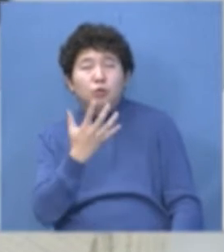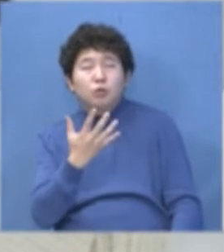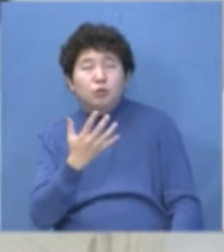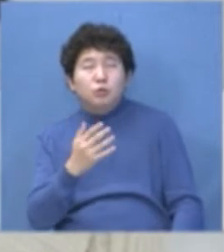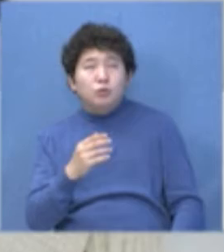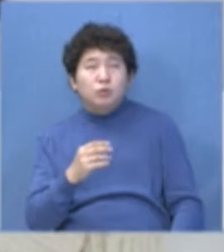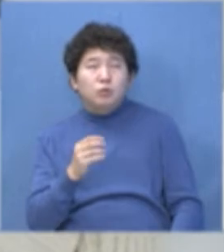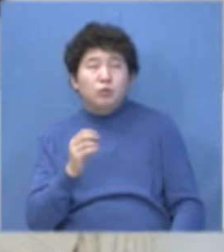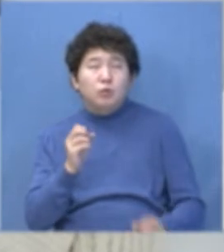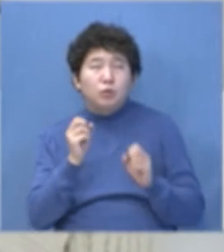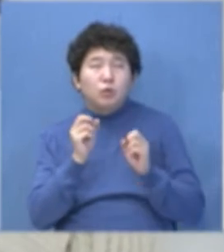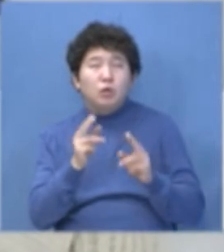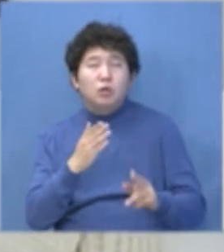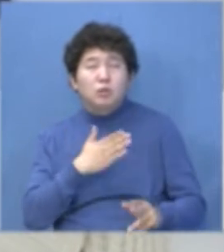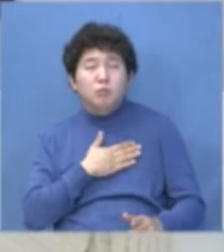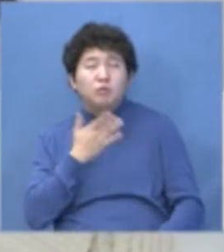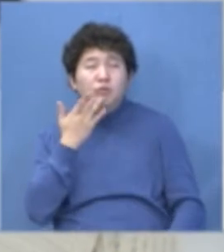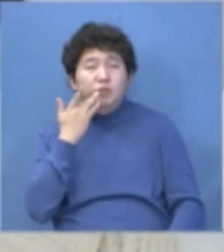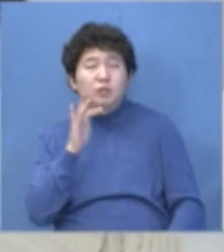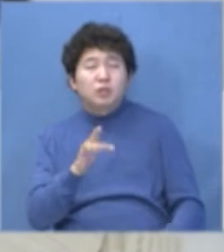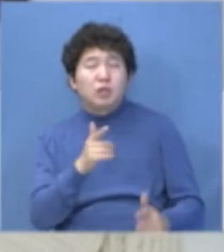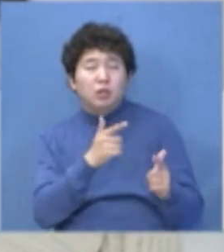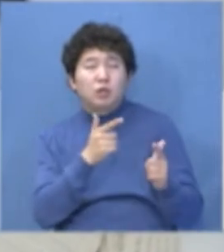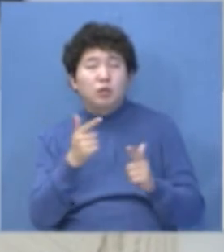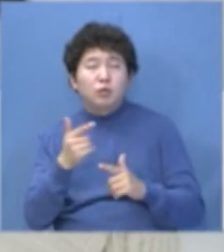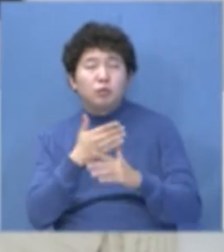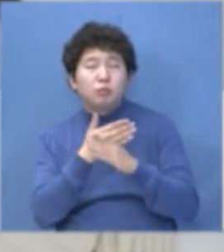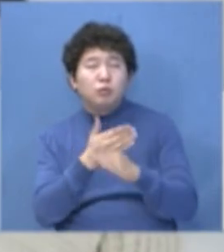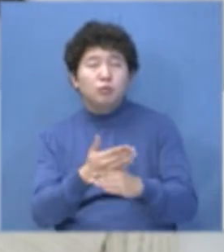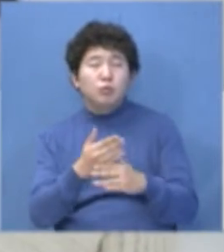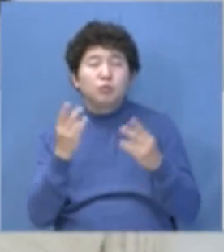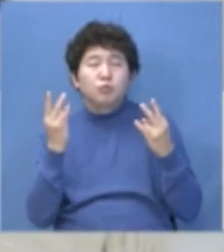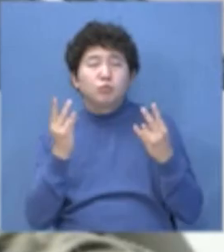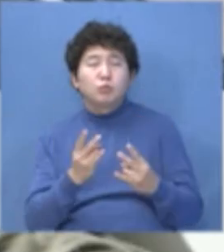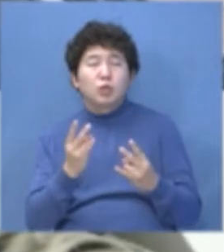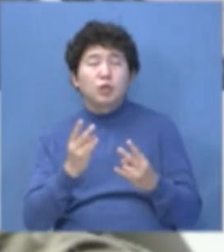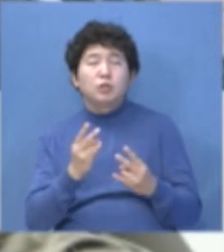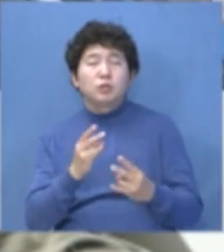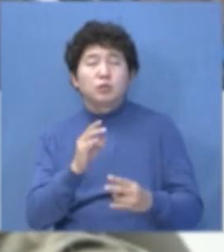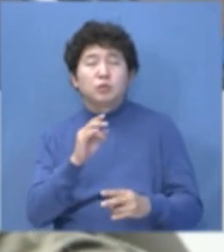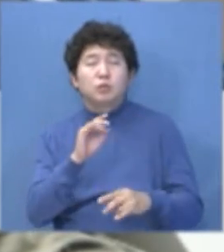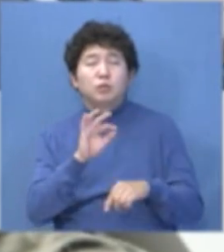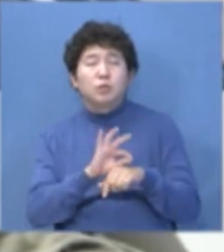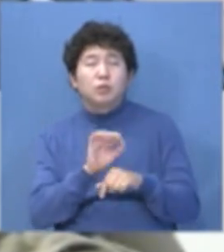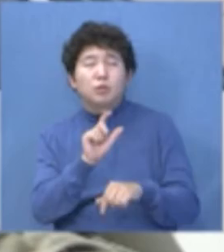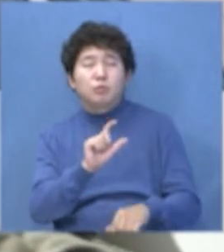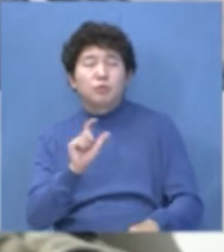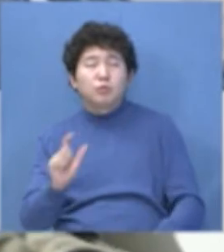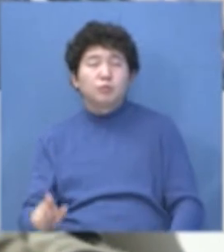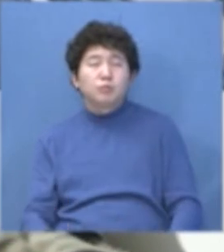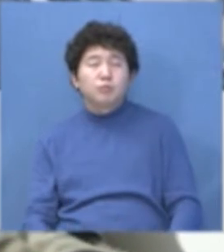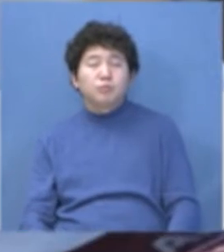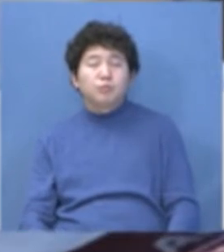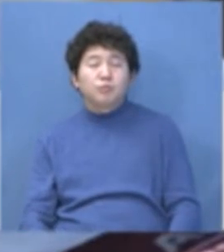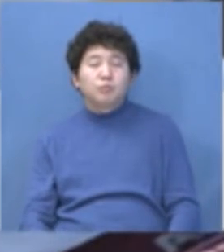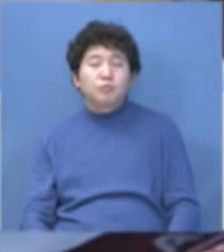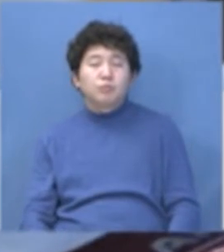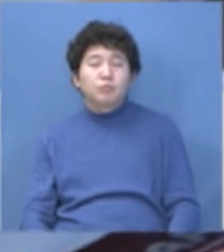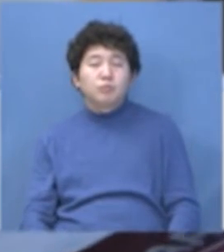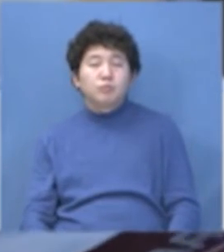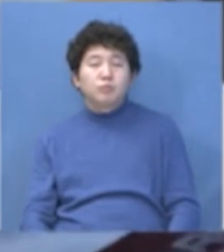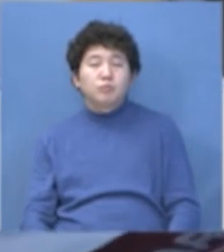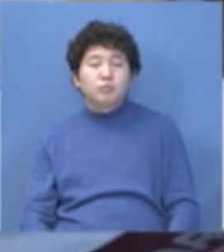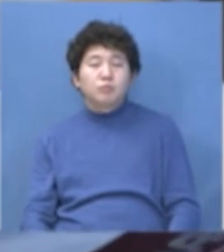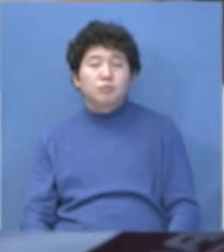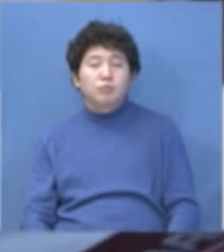как мы всегда готовы помочь нуждающимся в крови. Участие в общем благом деле оказались не только студенты,